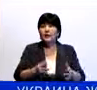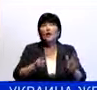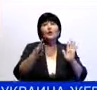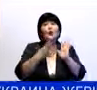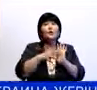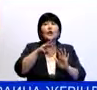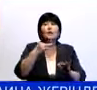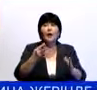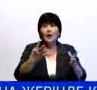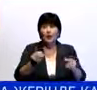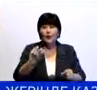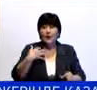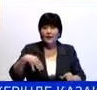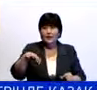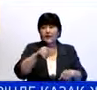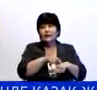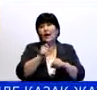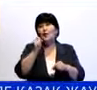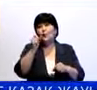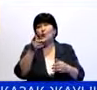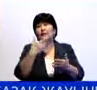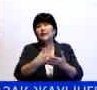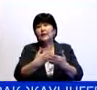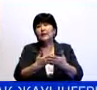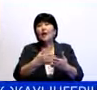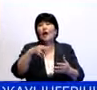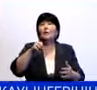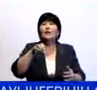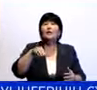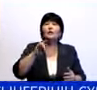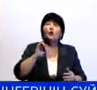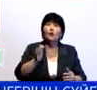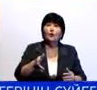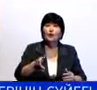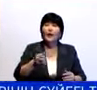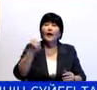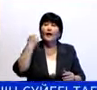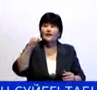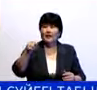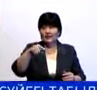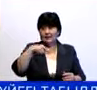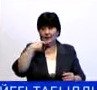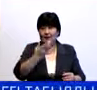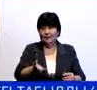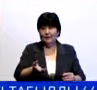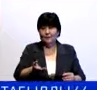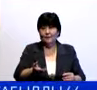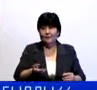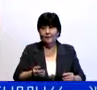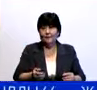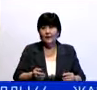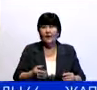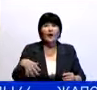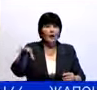күні сол сағат 11-дің кезінде политрук келіп айтты, жеңіс деп сөйледі.